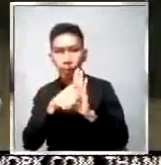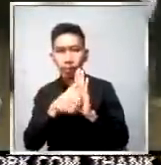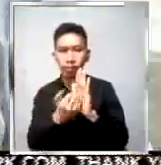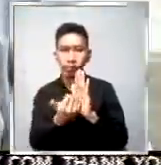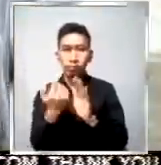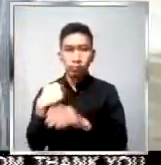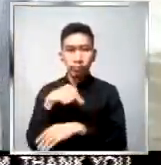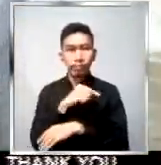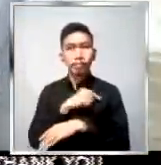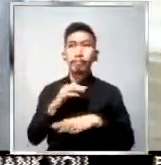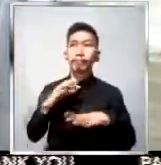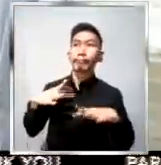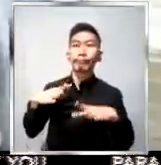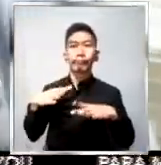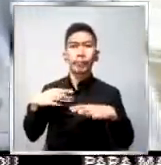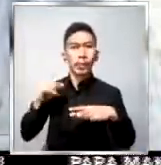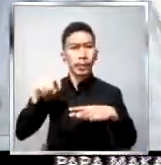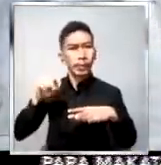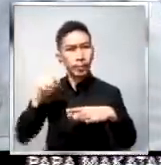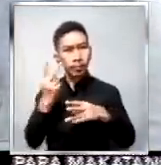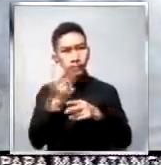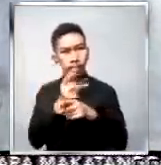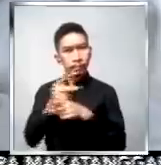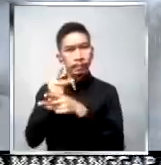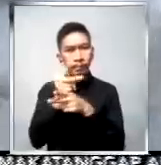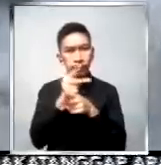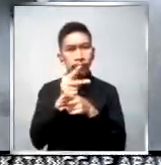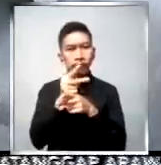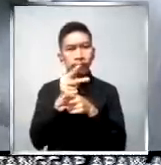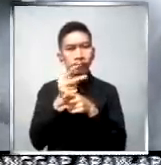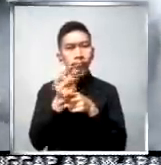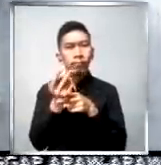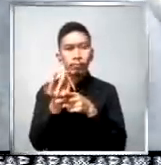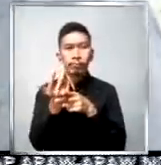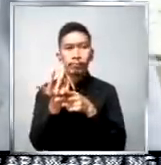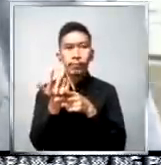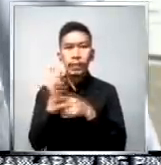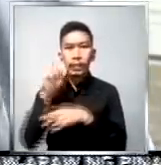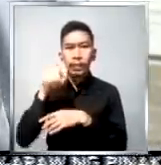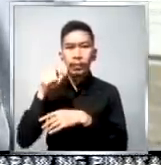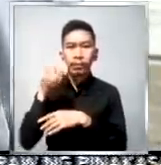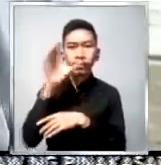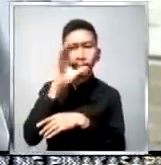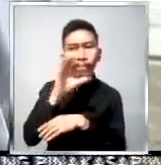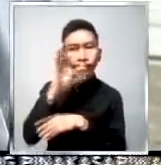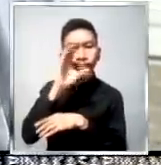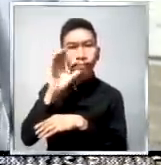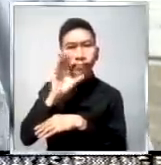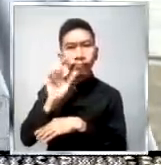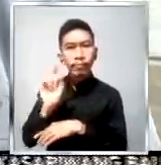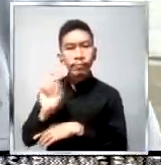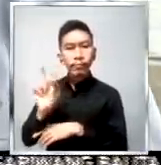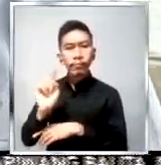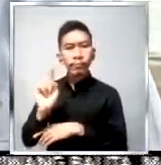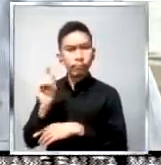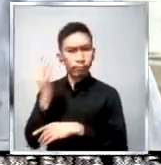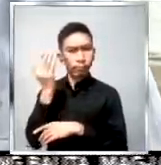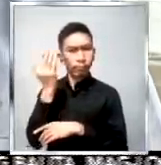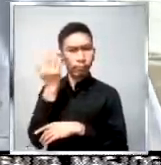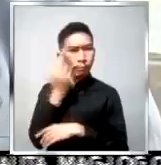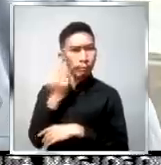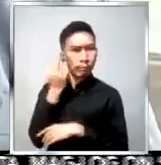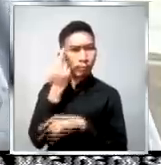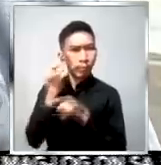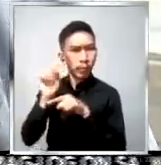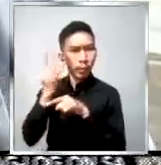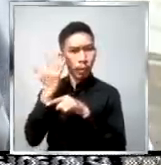sa lahat, kailangan matukoy nating mabuti kung ano yung naging dahilan ng pagkitid at kung nasa ang lugar